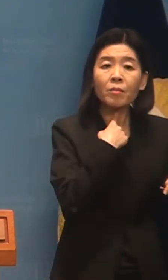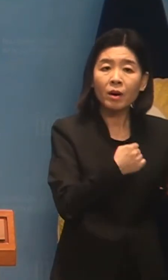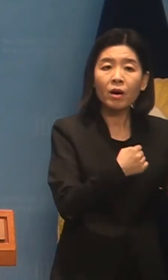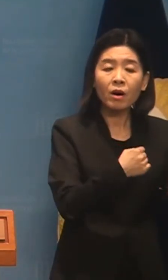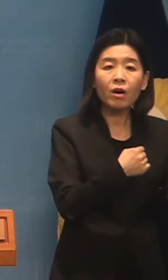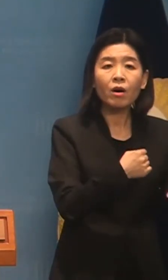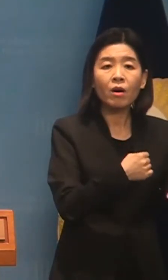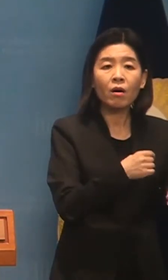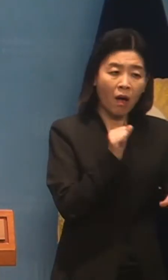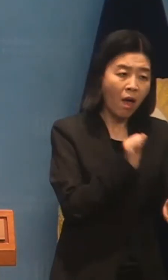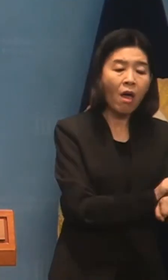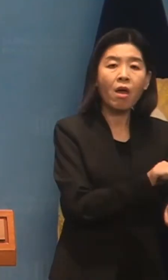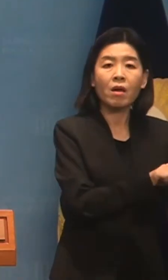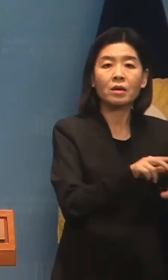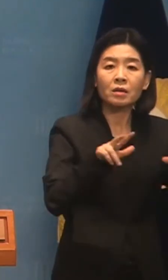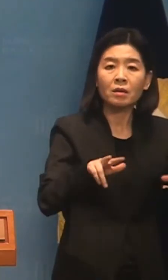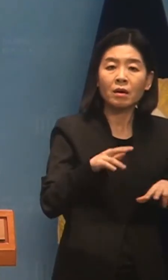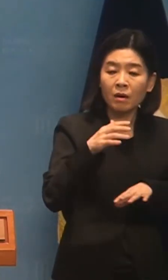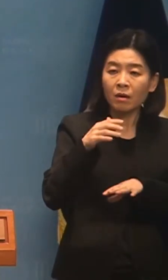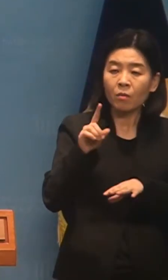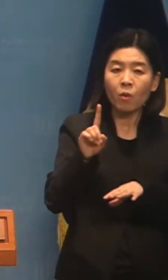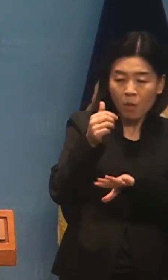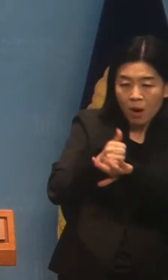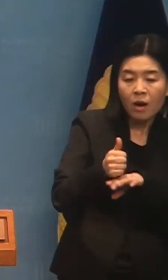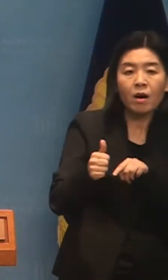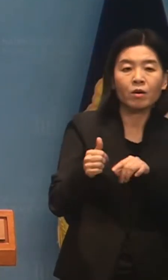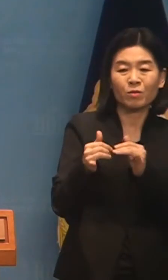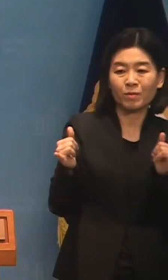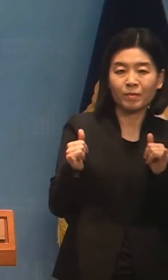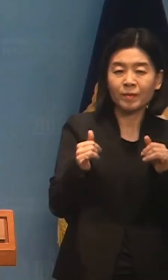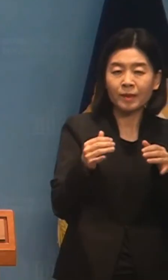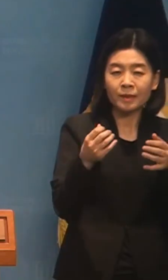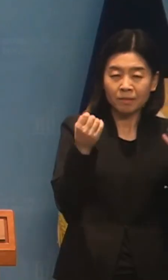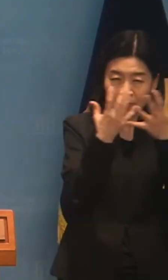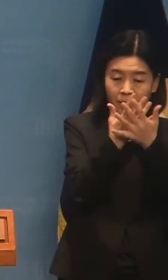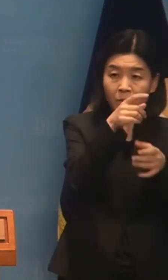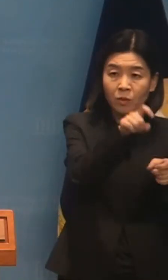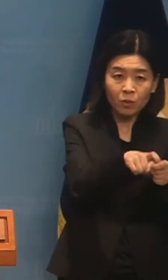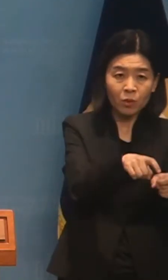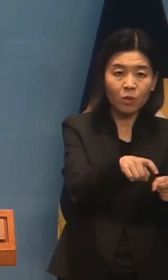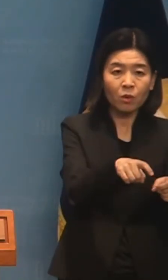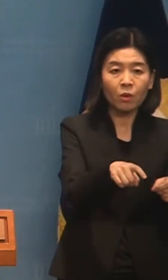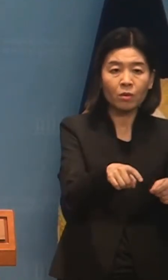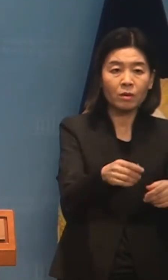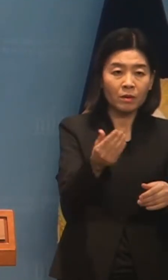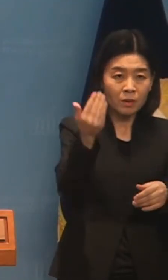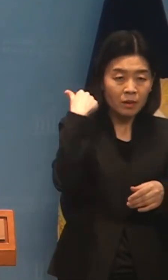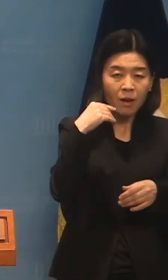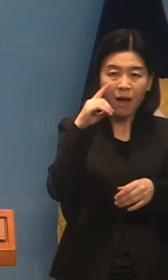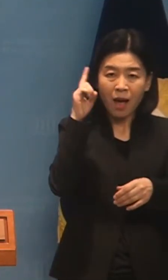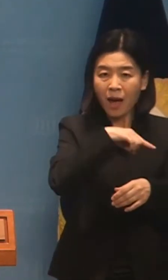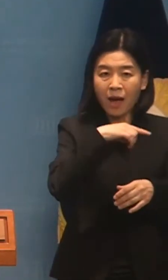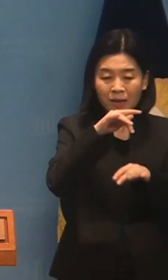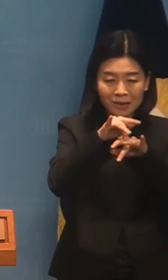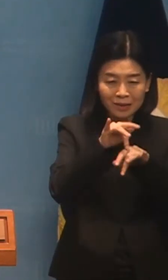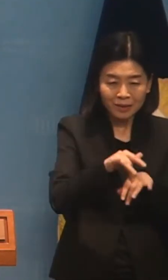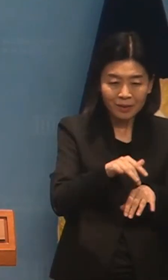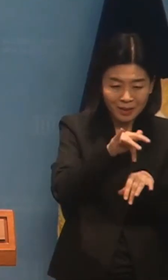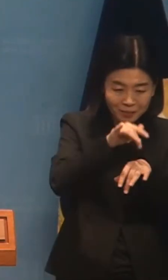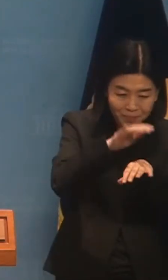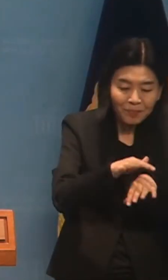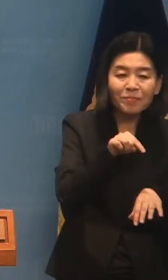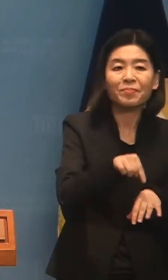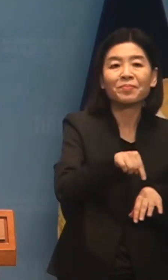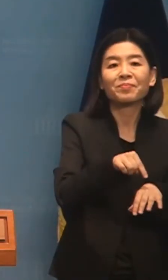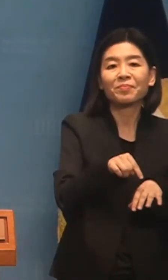전매특허임에도 불구하고 이제 마지막 국민을 속이기 위한 구태 악습이